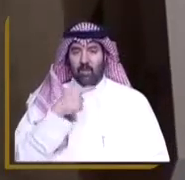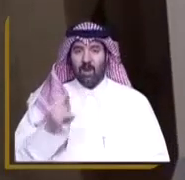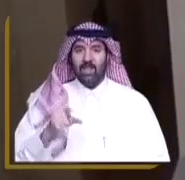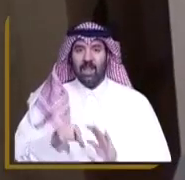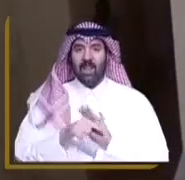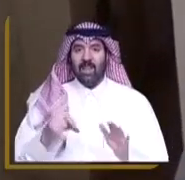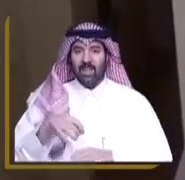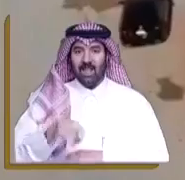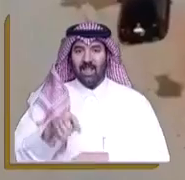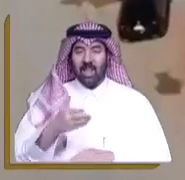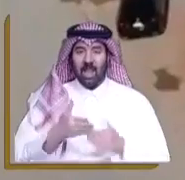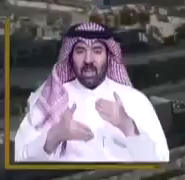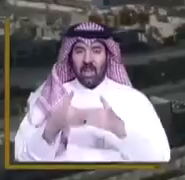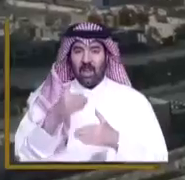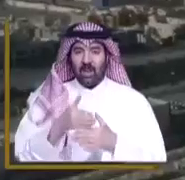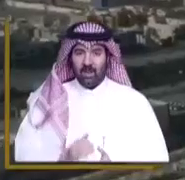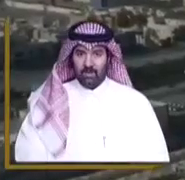بالقطاع العقاري.